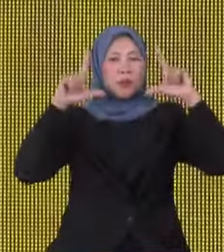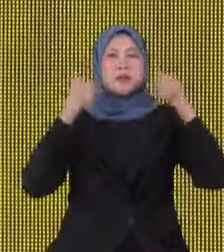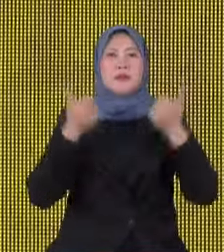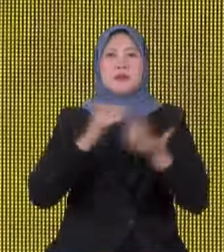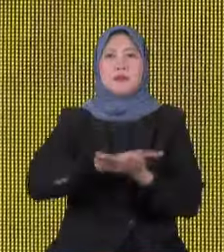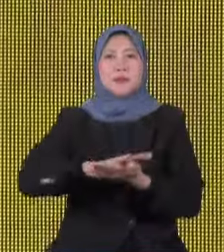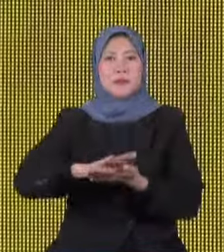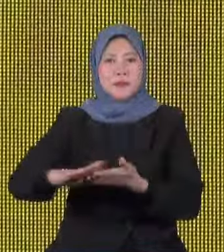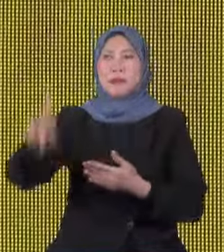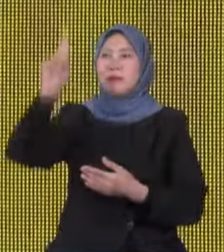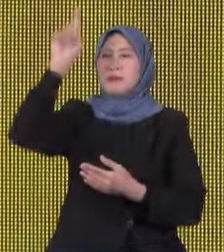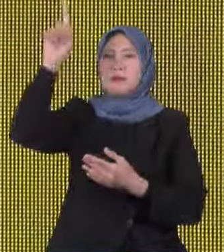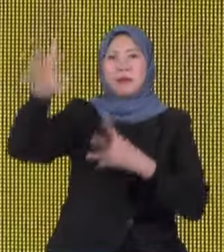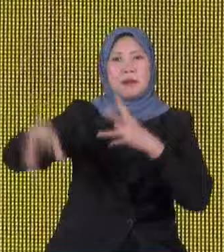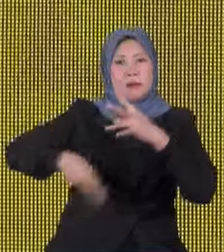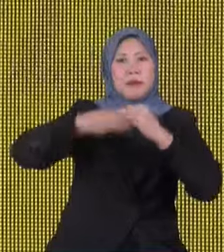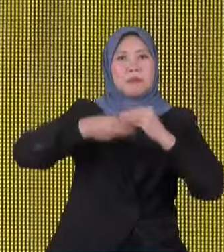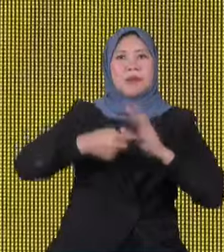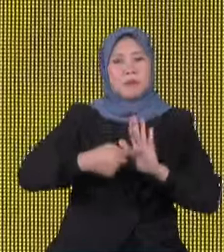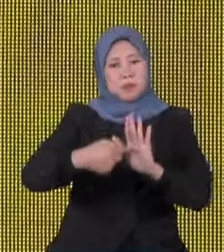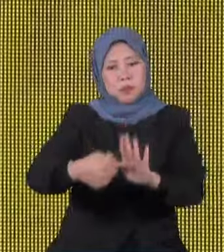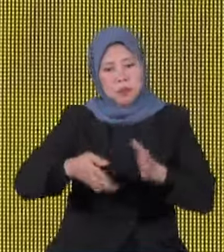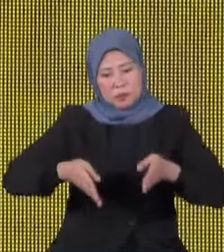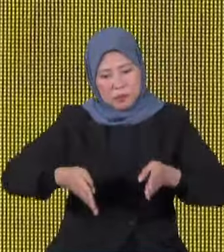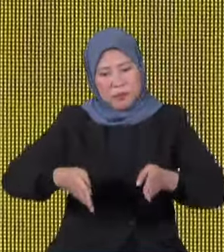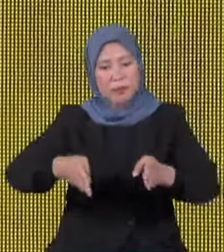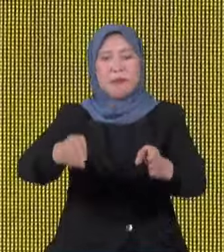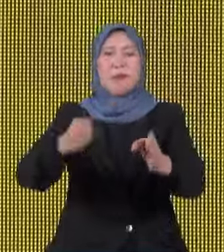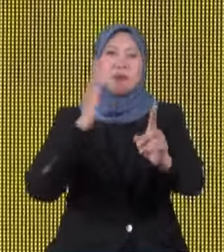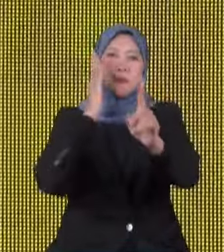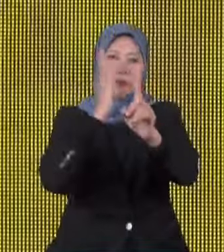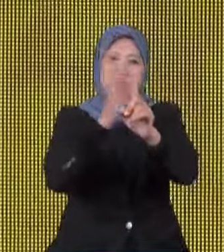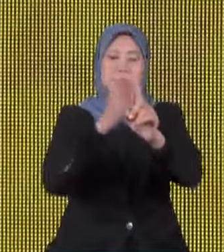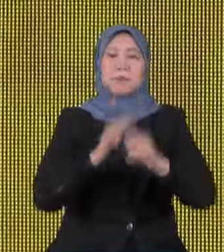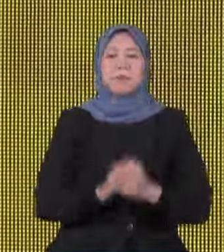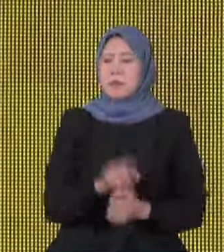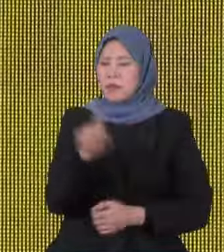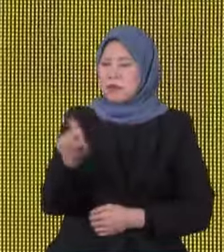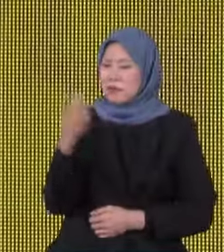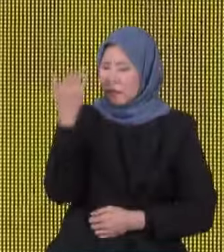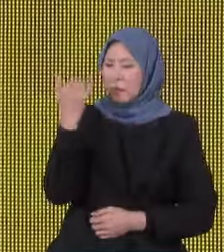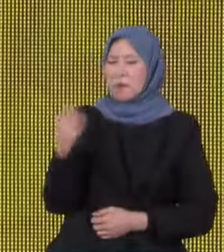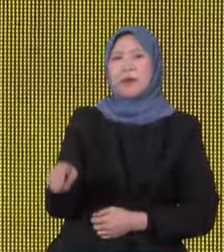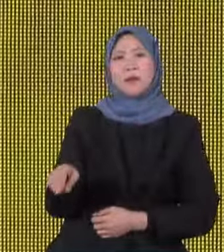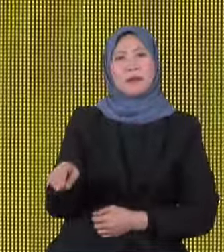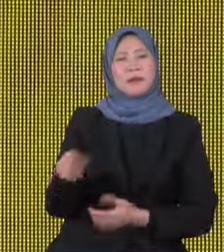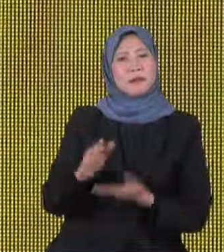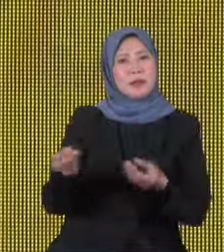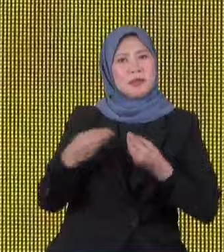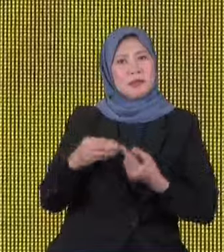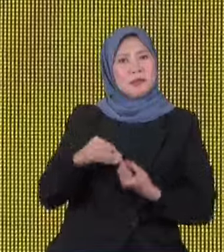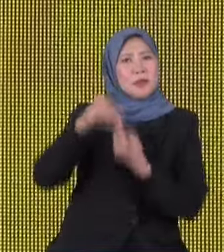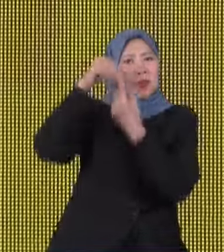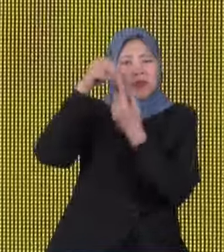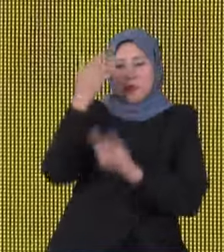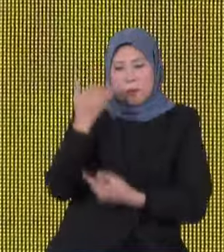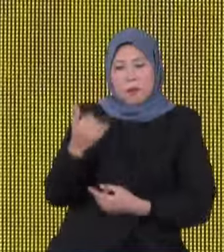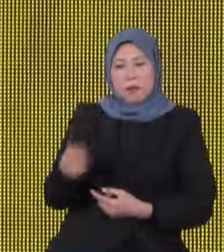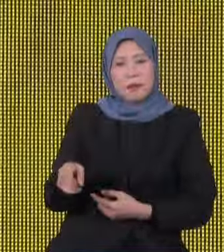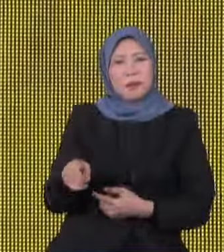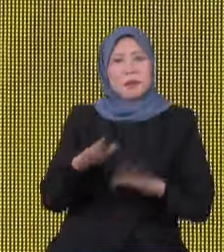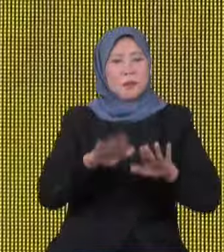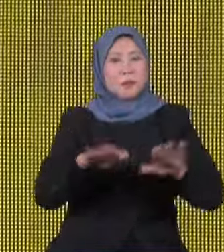murni, dan Allah akan tambahkan petunjuk kepada mereka. Ditanya lagi, sebab apa mereka itu diberi keistimewaan?